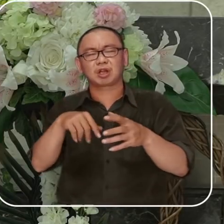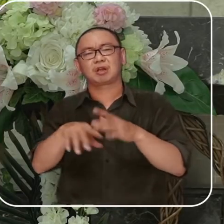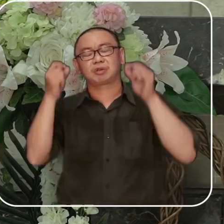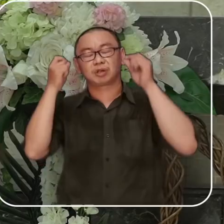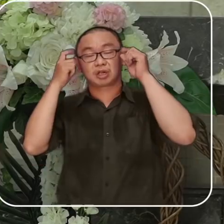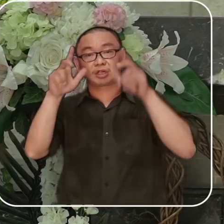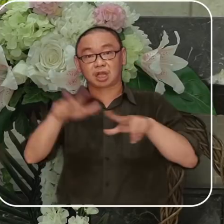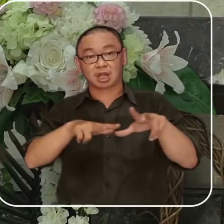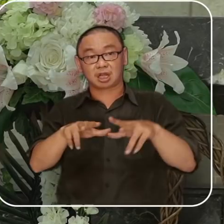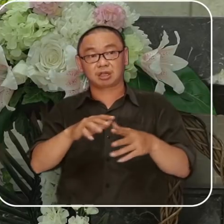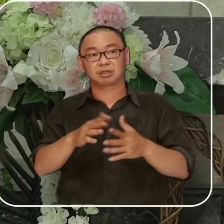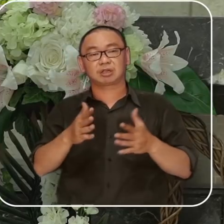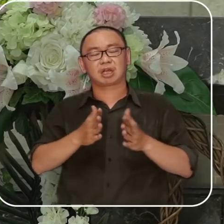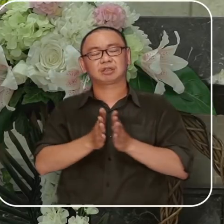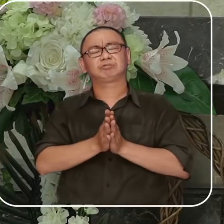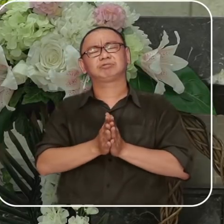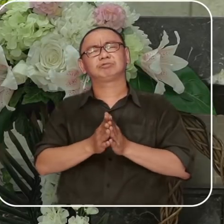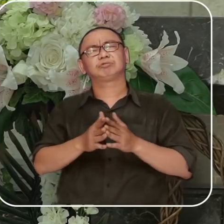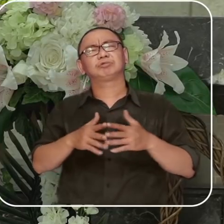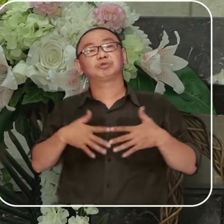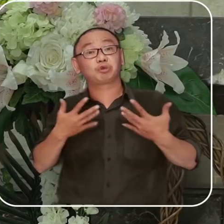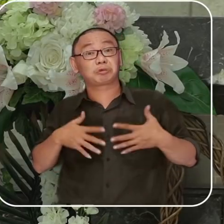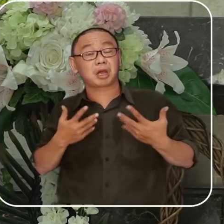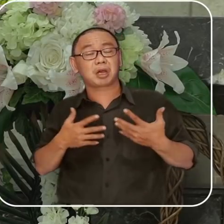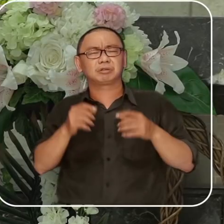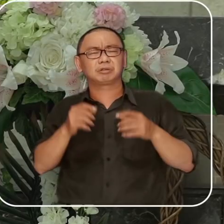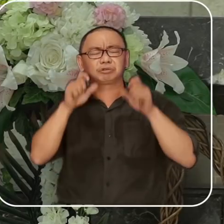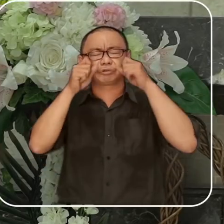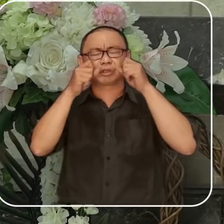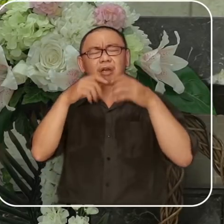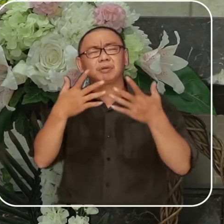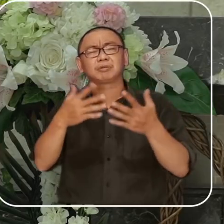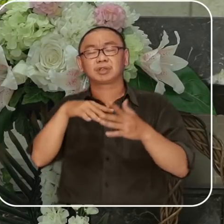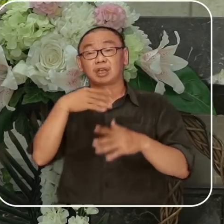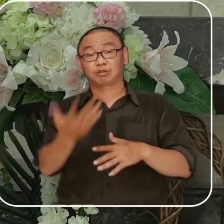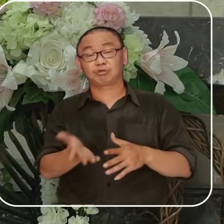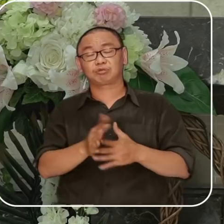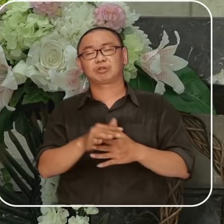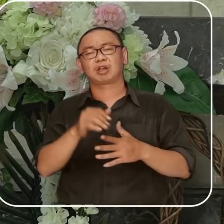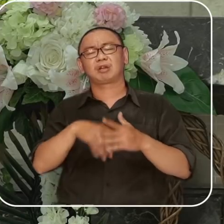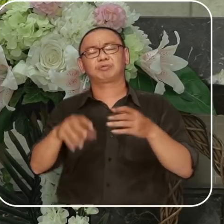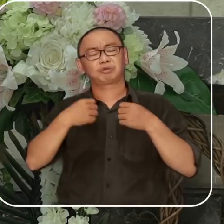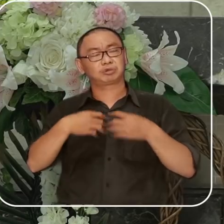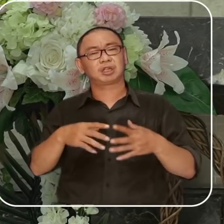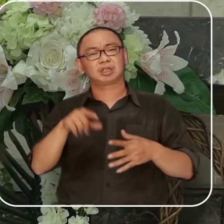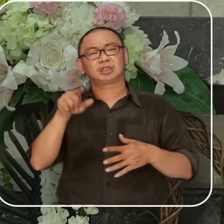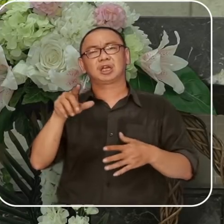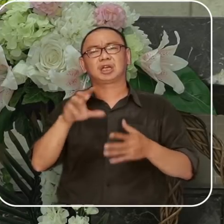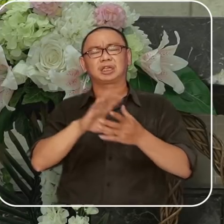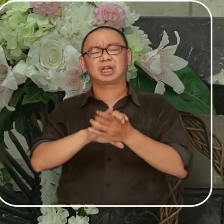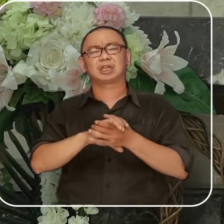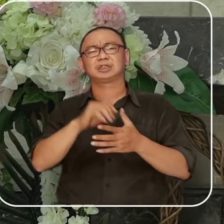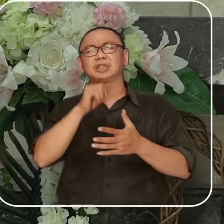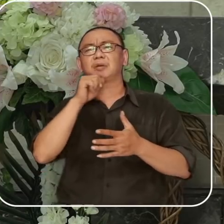yang dijalannya, dalam suka duka apapun, bahkan dalam kejatuhannya pun, dalam dosa, dia kenal